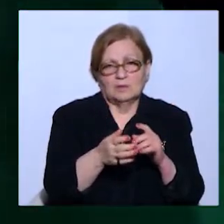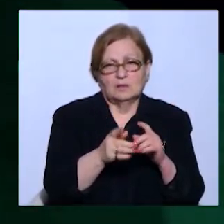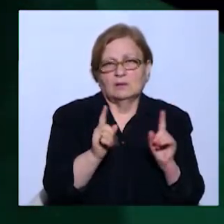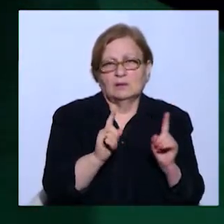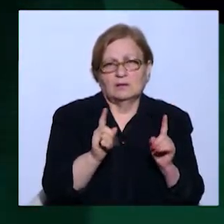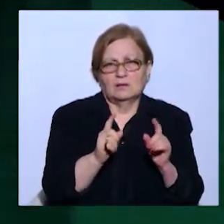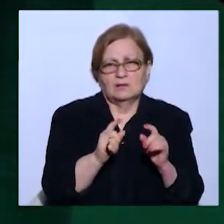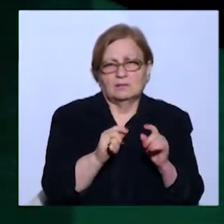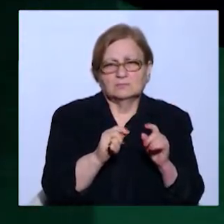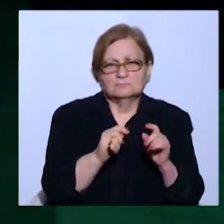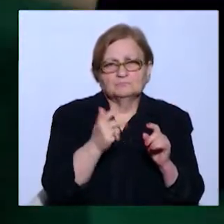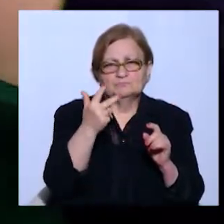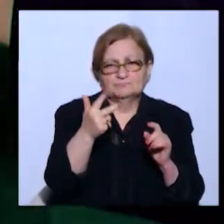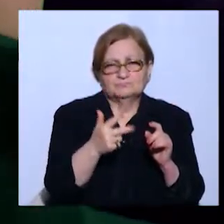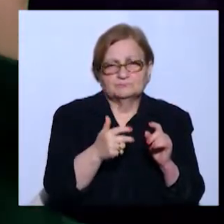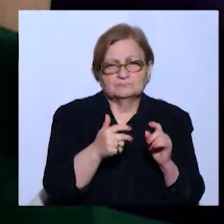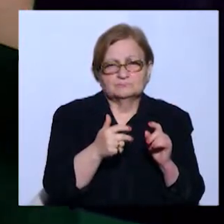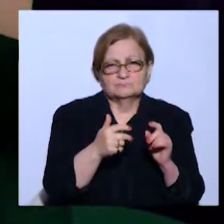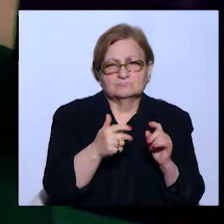რაღაცა